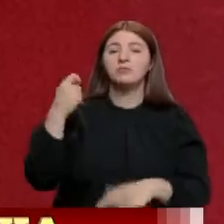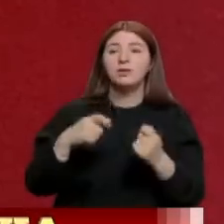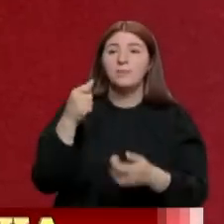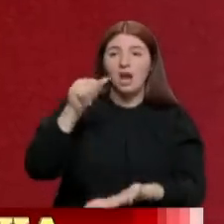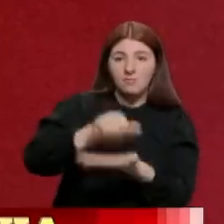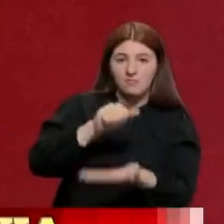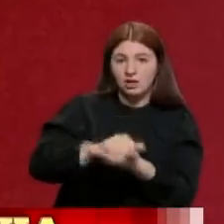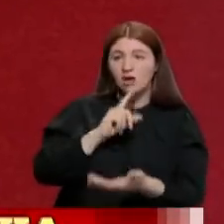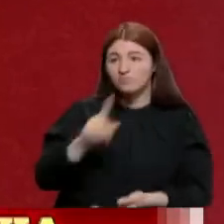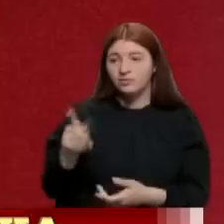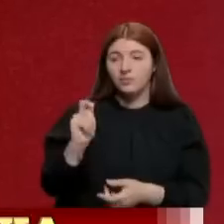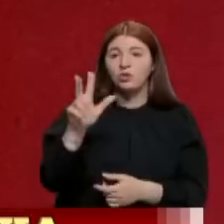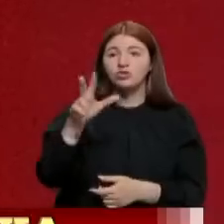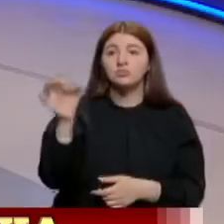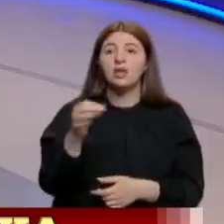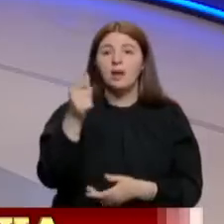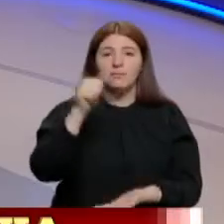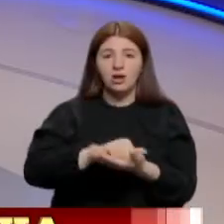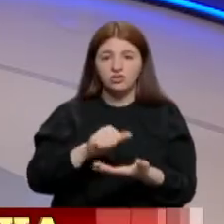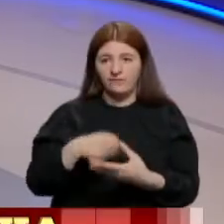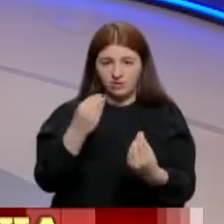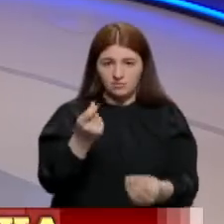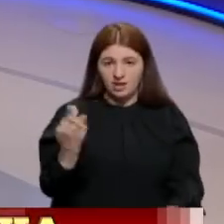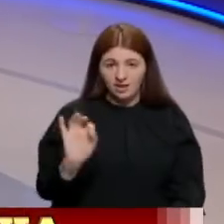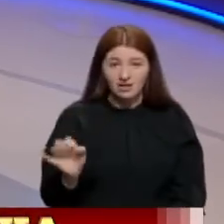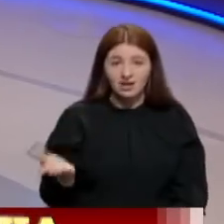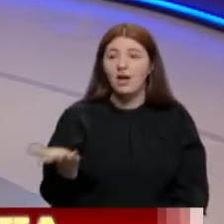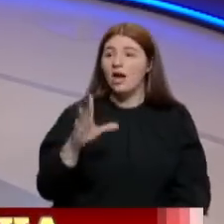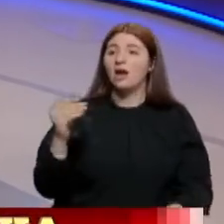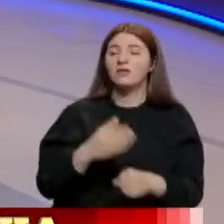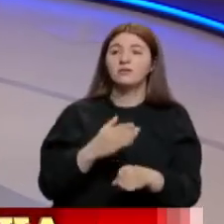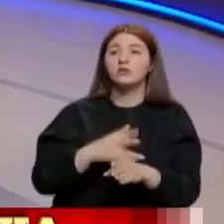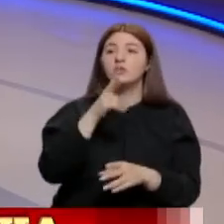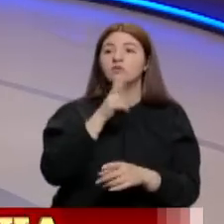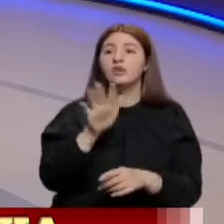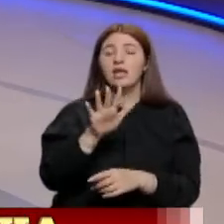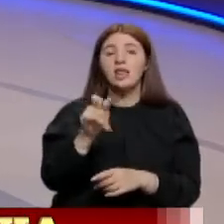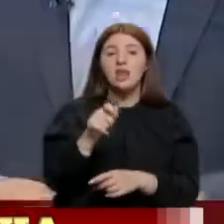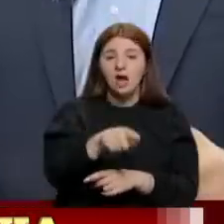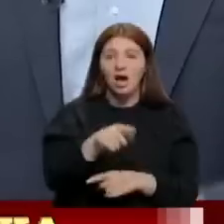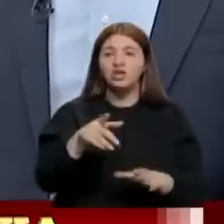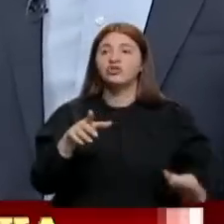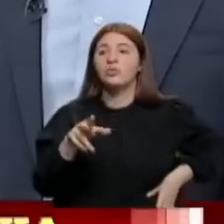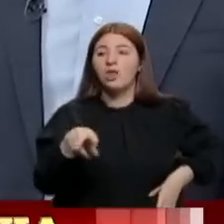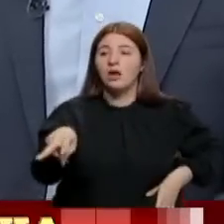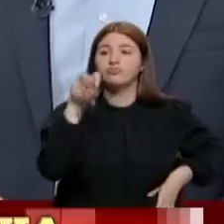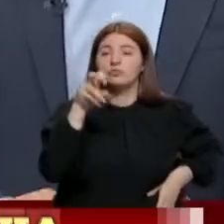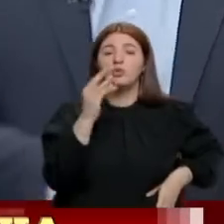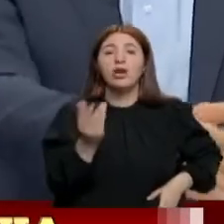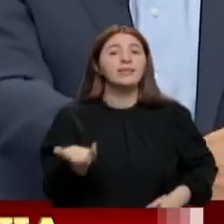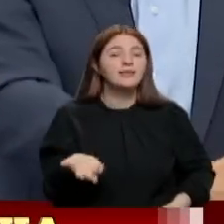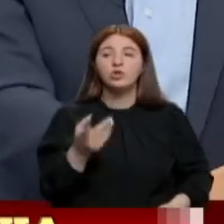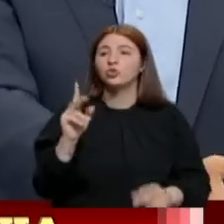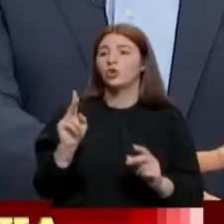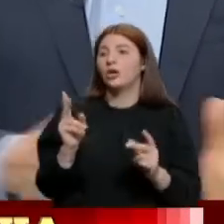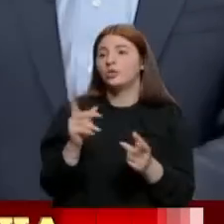para bastırırsanız ne olur? 30 milyar lira para basarak verecek değil mi parayı? Her yurttaşımızdan 350 lira cebinden almış olacak. Niye?